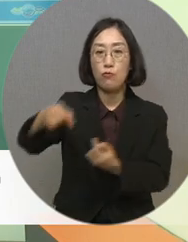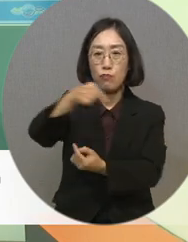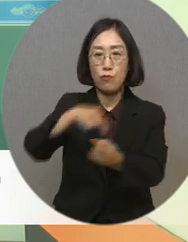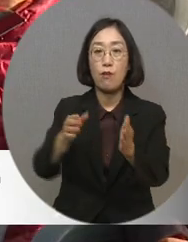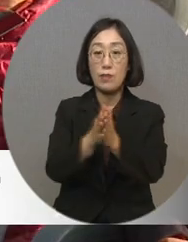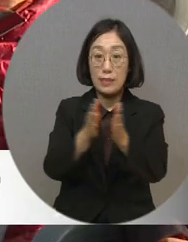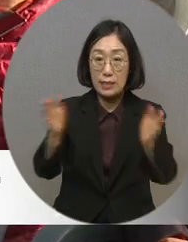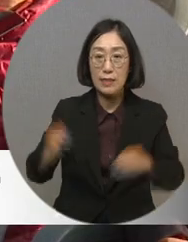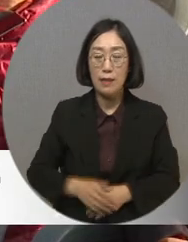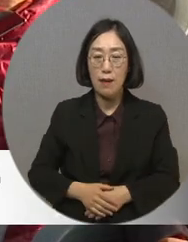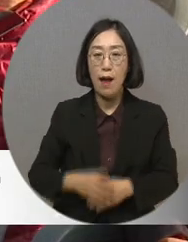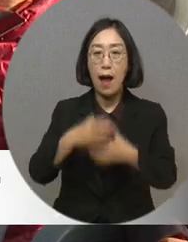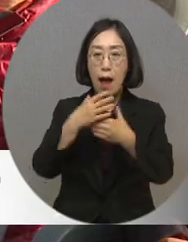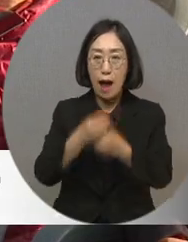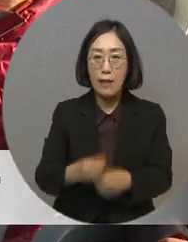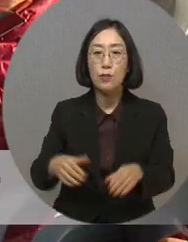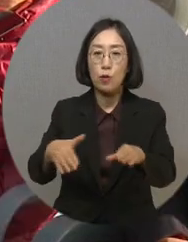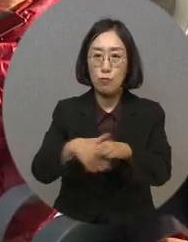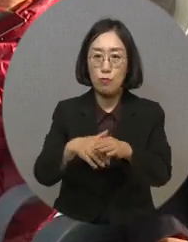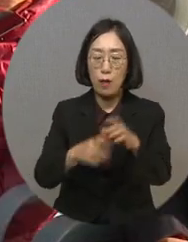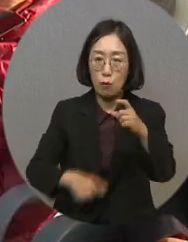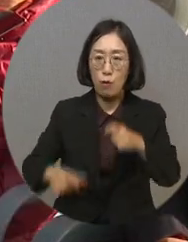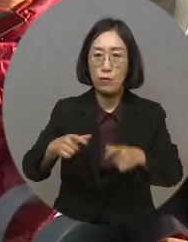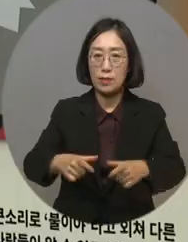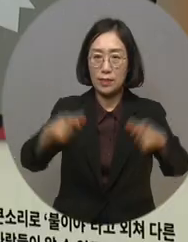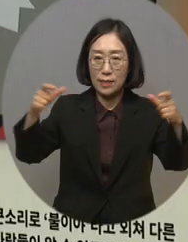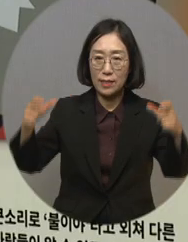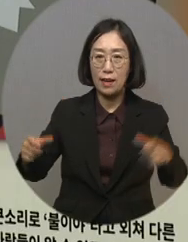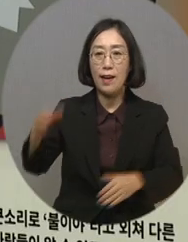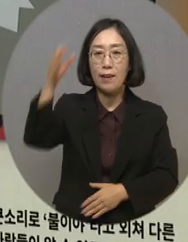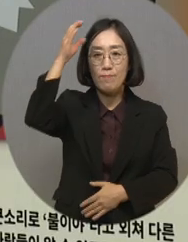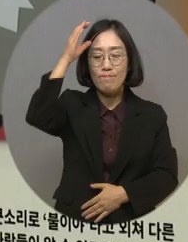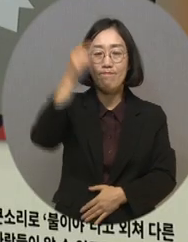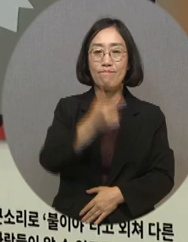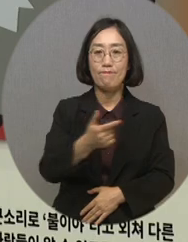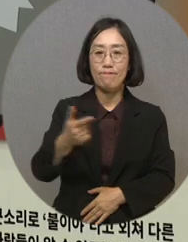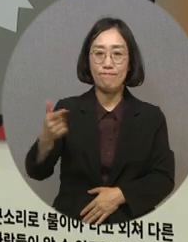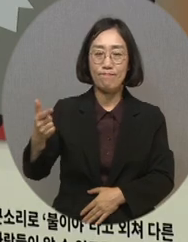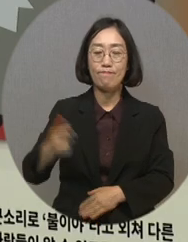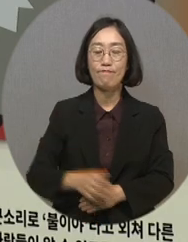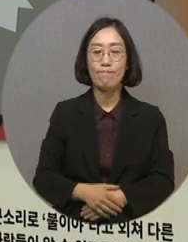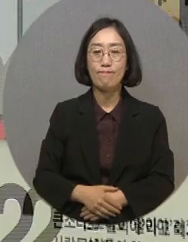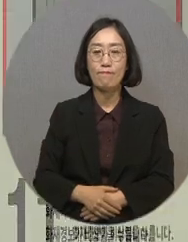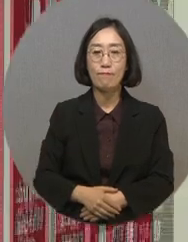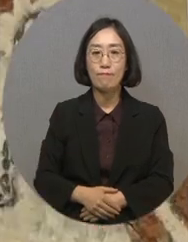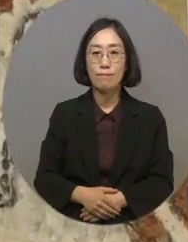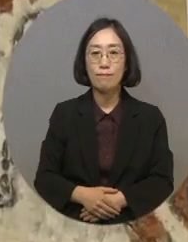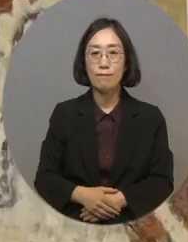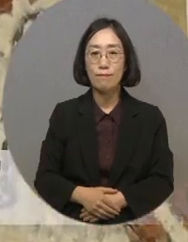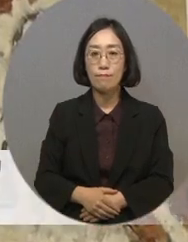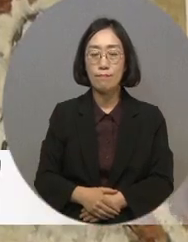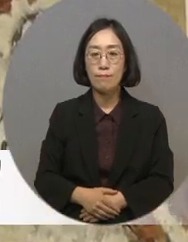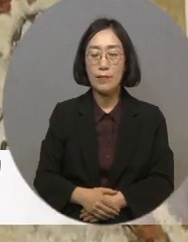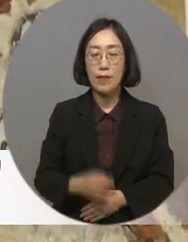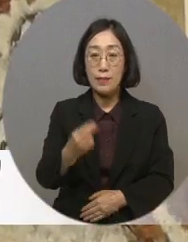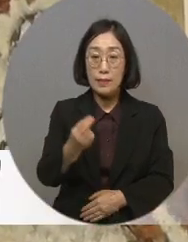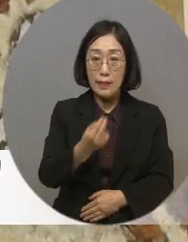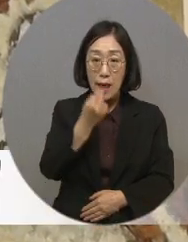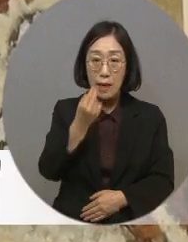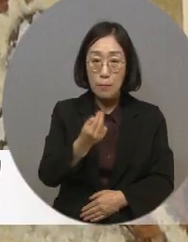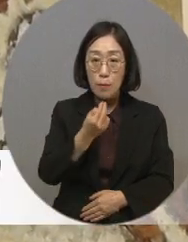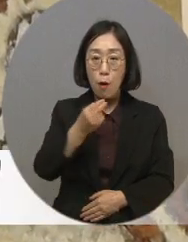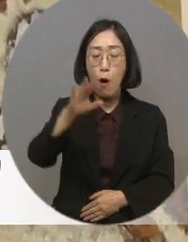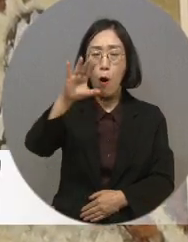예정이라 해양안전문화 확산이 기대됩니다. 복지TV 뉴스 유재인입니다. 생명,